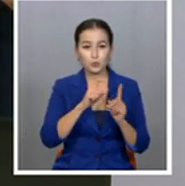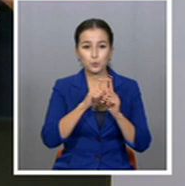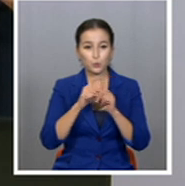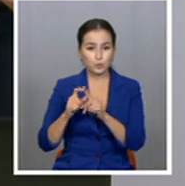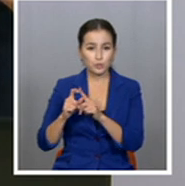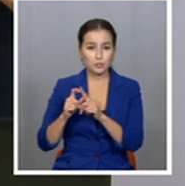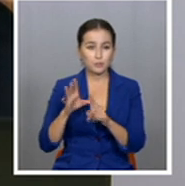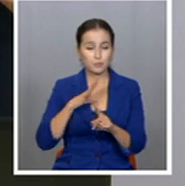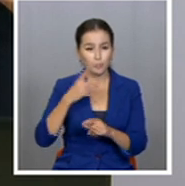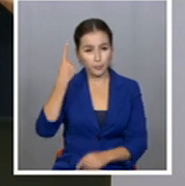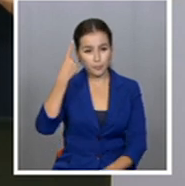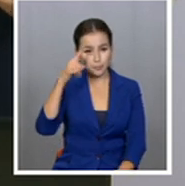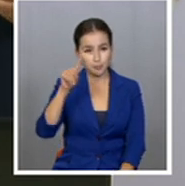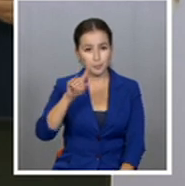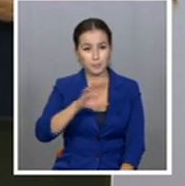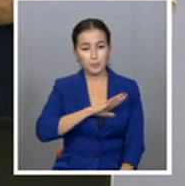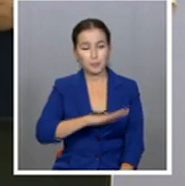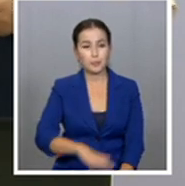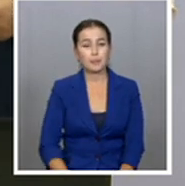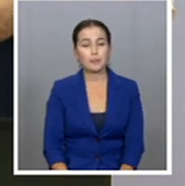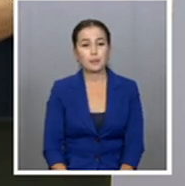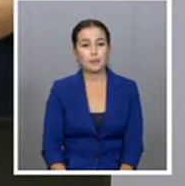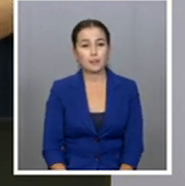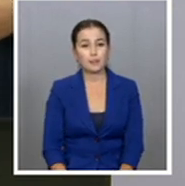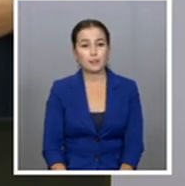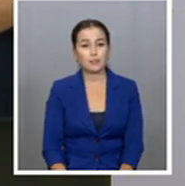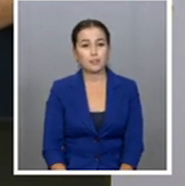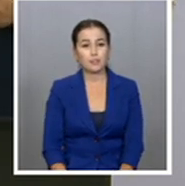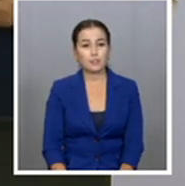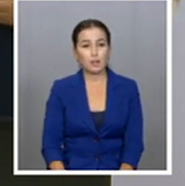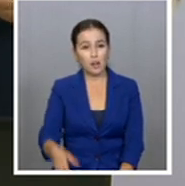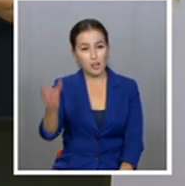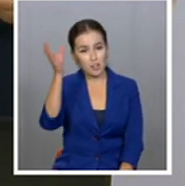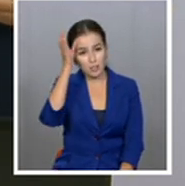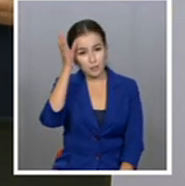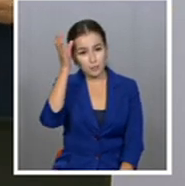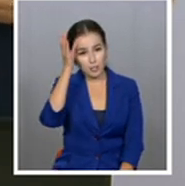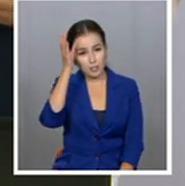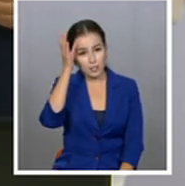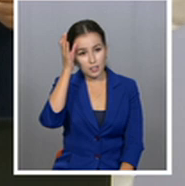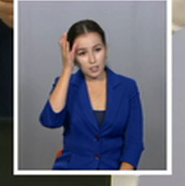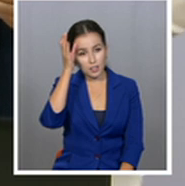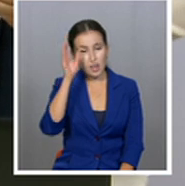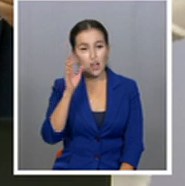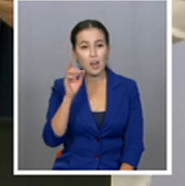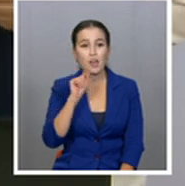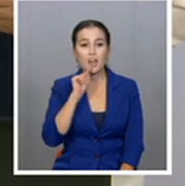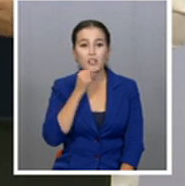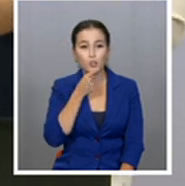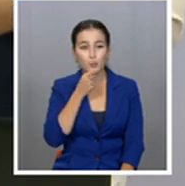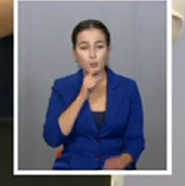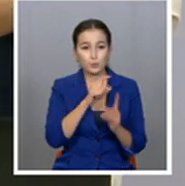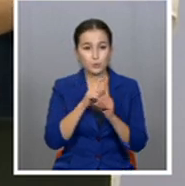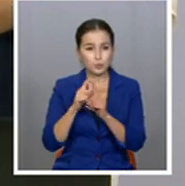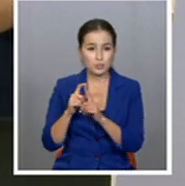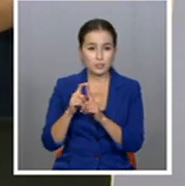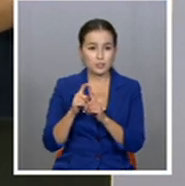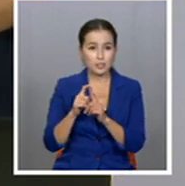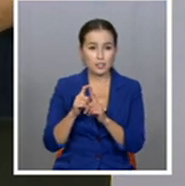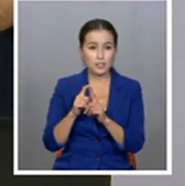құралған екенін байқадық. Және ғылымға экономия сөзін